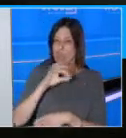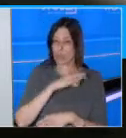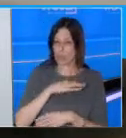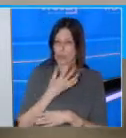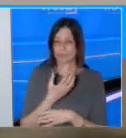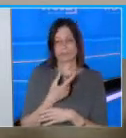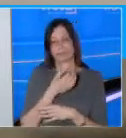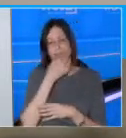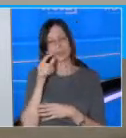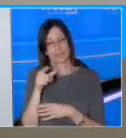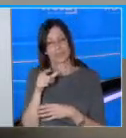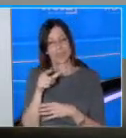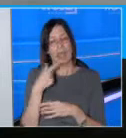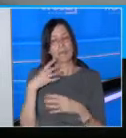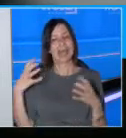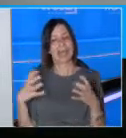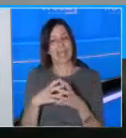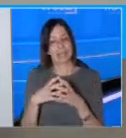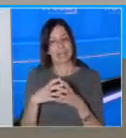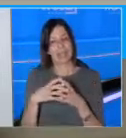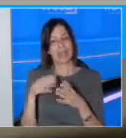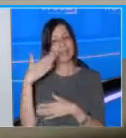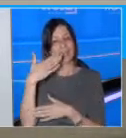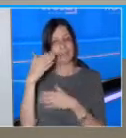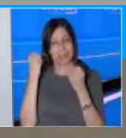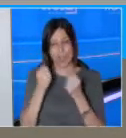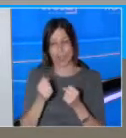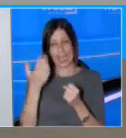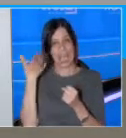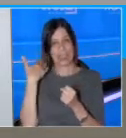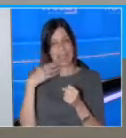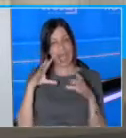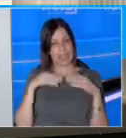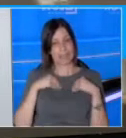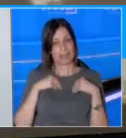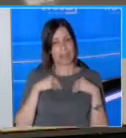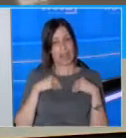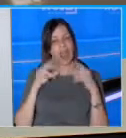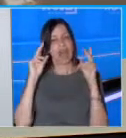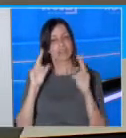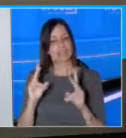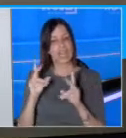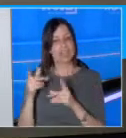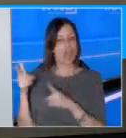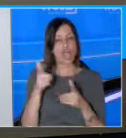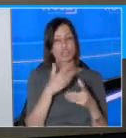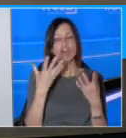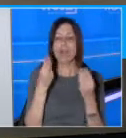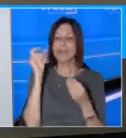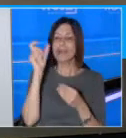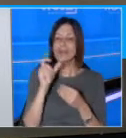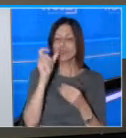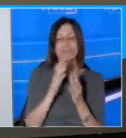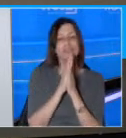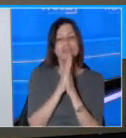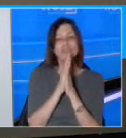הייתה בקבינט המדיני-ביטחוני, הייתה הסכמה להפסקת אש, רבים מהתושבים התחננו